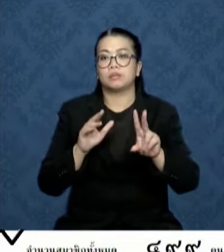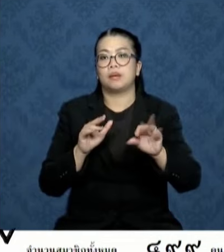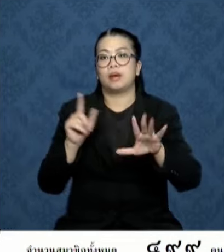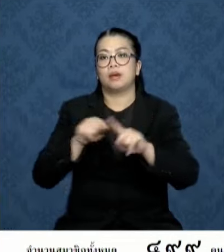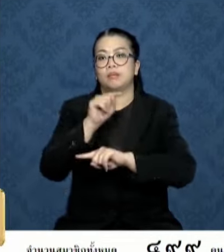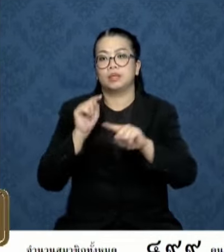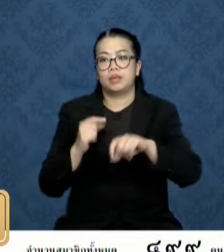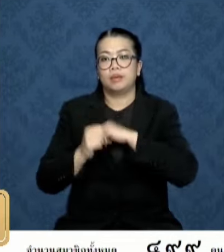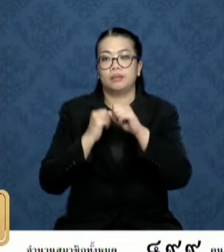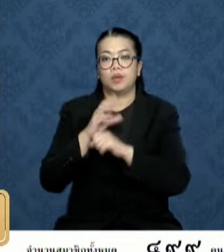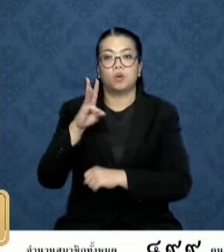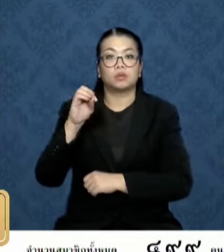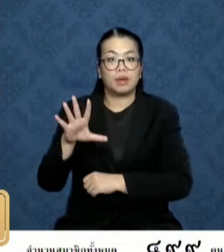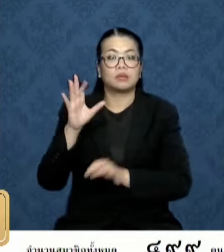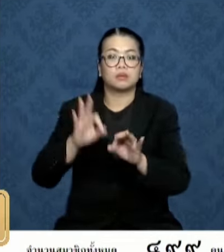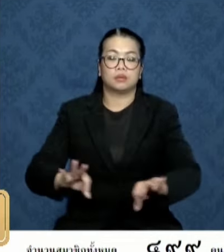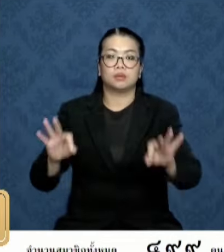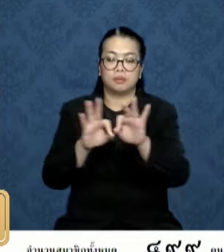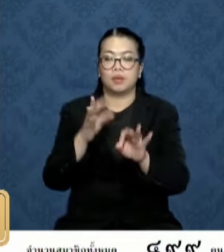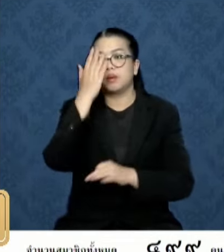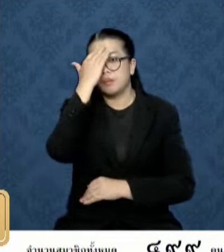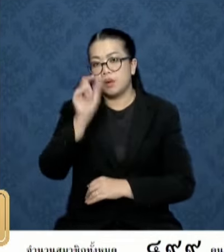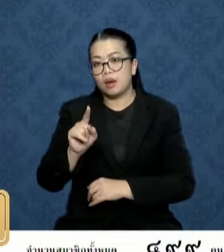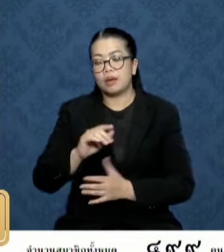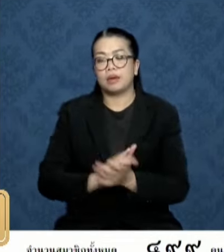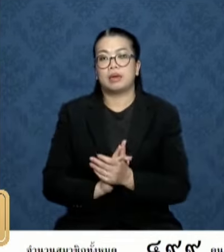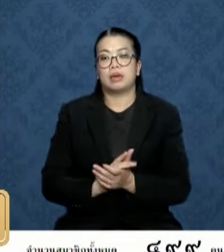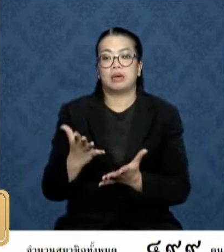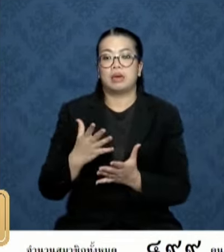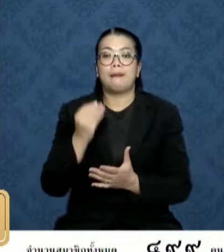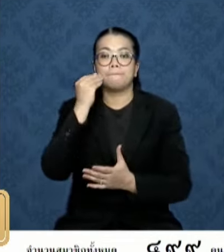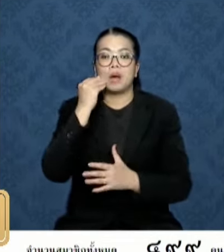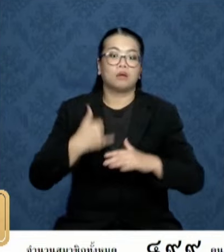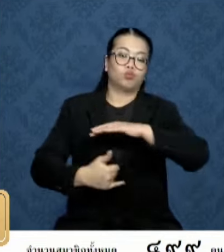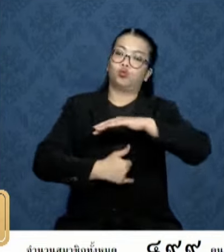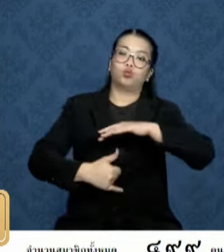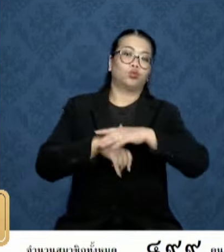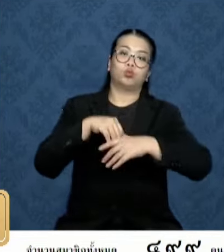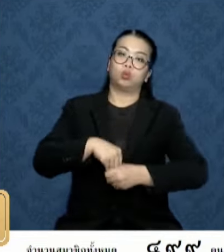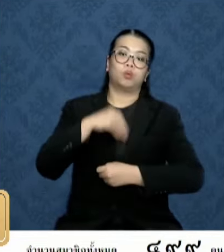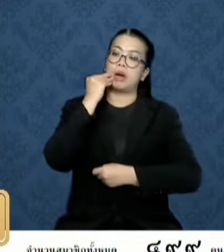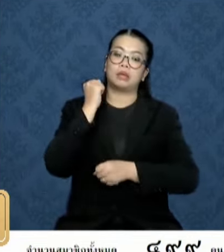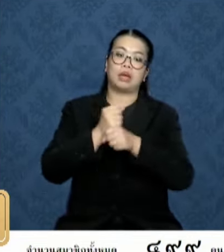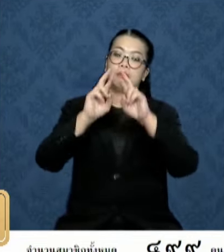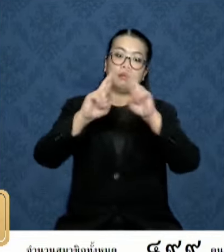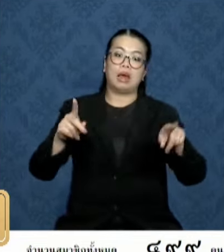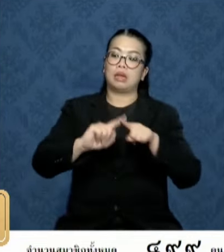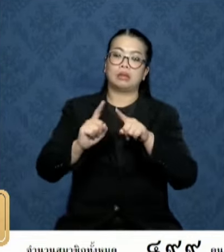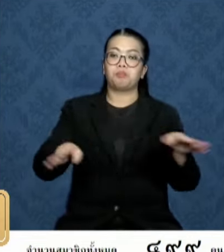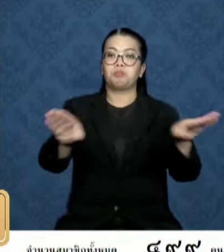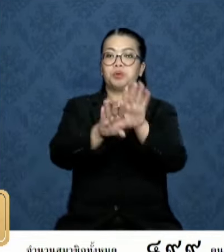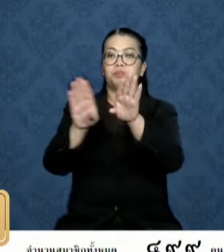นป 65เพรมจะเป็ จ ๆ ครับ บ้านเมือง ถ ลอค ดาวน ร้าน รวง ปิด ทำมา หากิก ไมได้